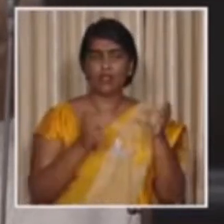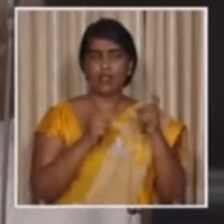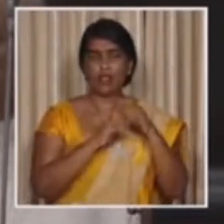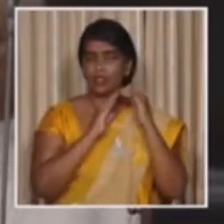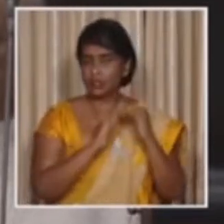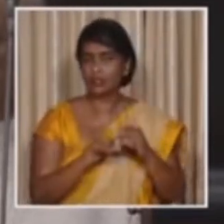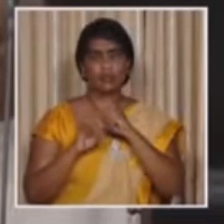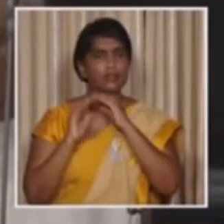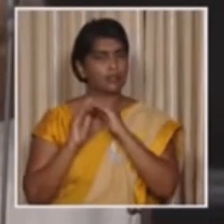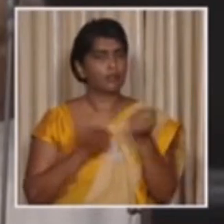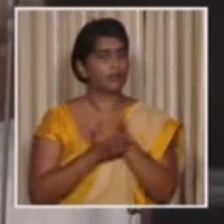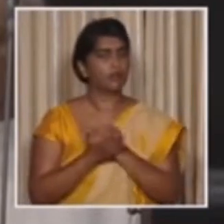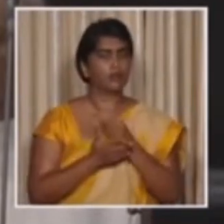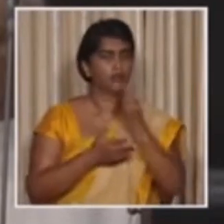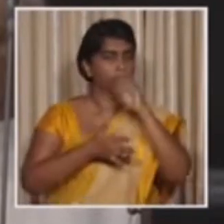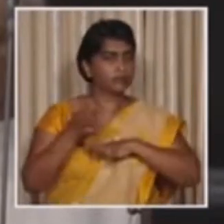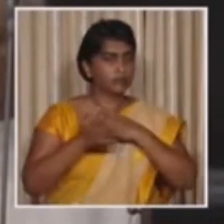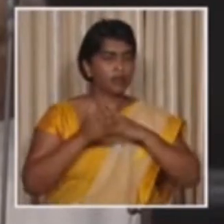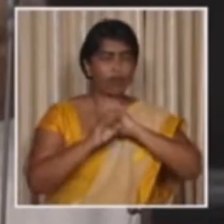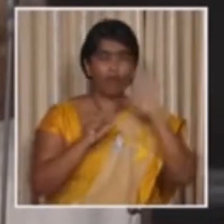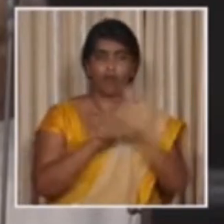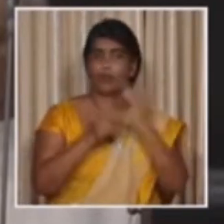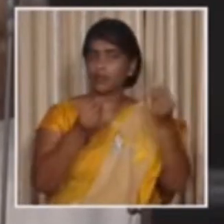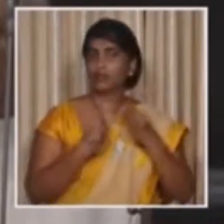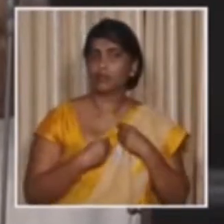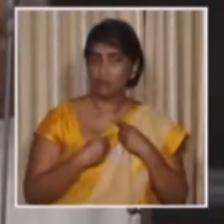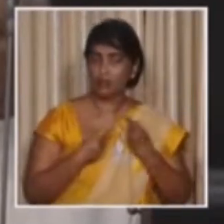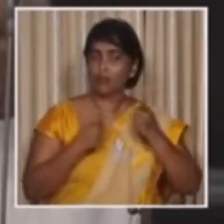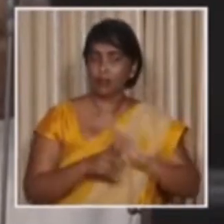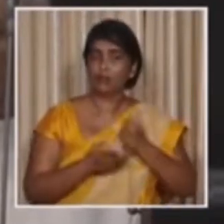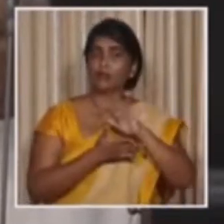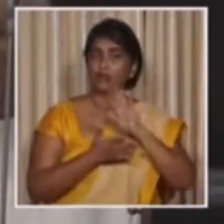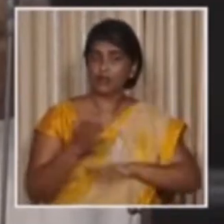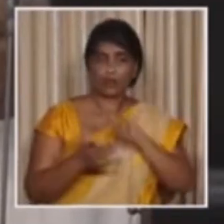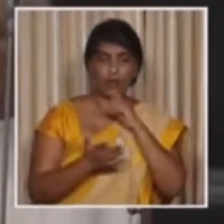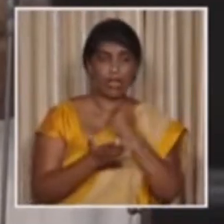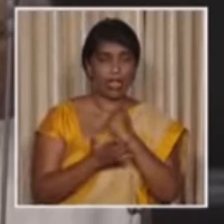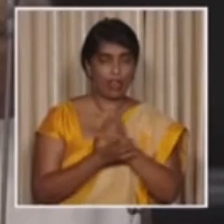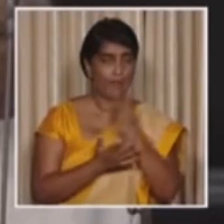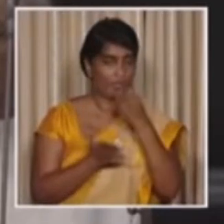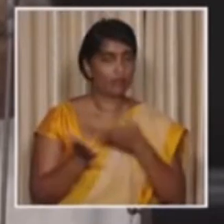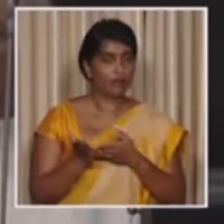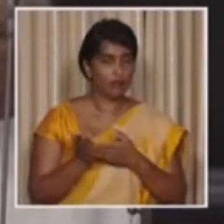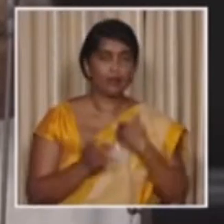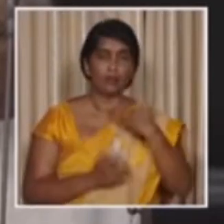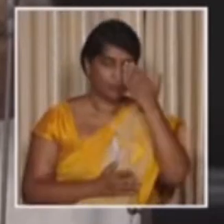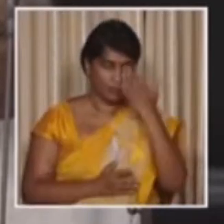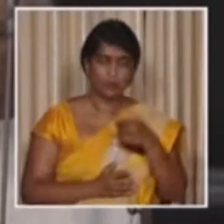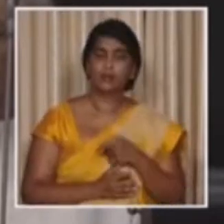දෙපාර්තමේන්තු වලින් සම්පූර්ණ ඇස්තමේන්තුවක් එව්වේ නැහැ. ඊළඟ එකේ කිව්වා ලියලා කිව්වා, මේ ලිපි දෙකම තියෙනවා කිව්වා,